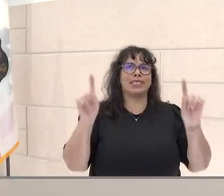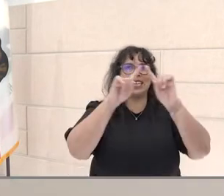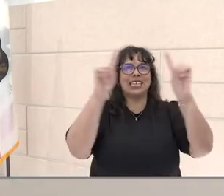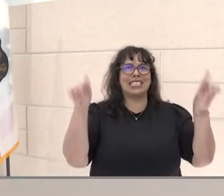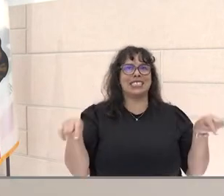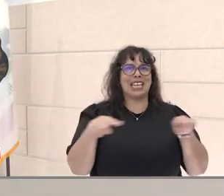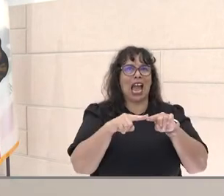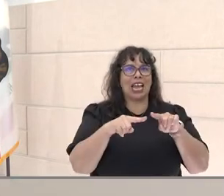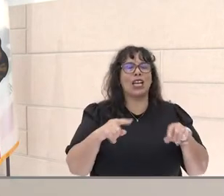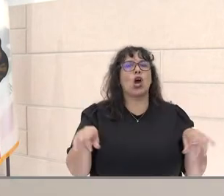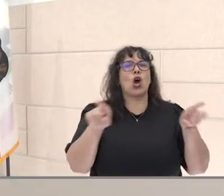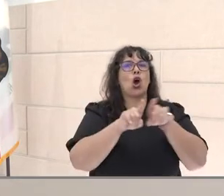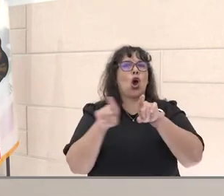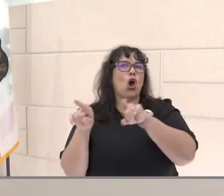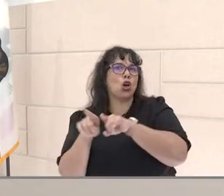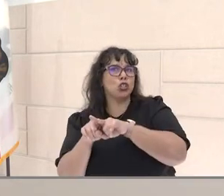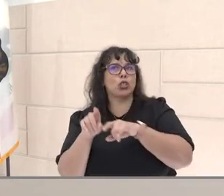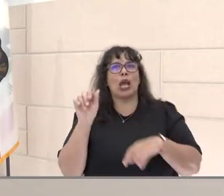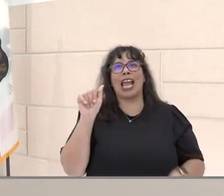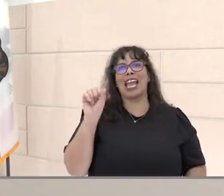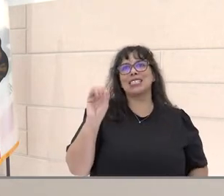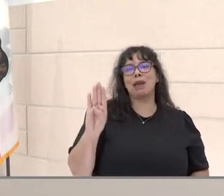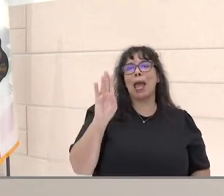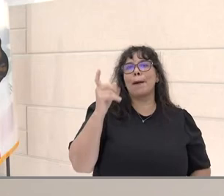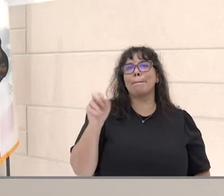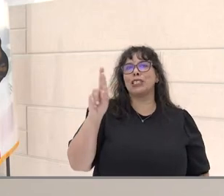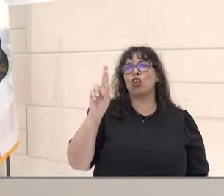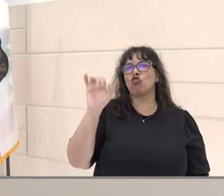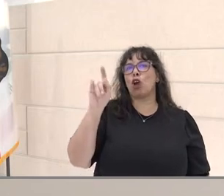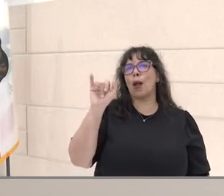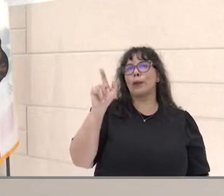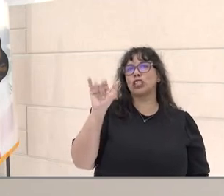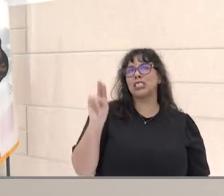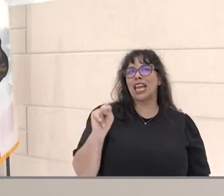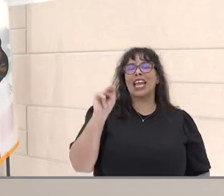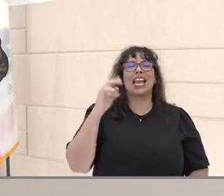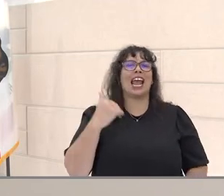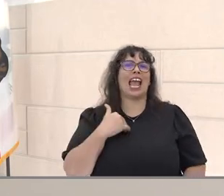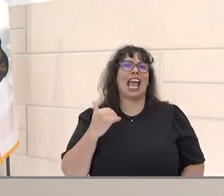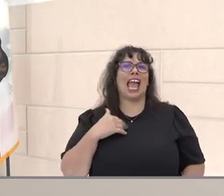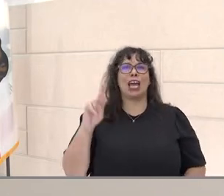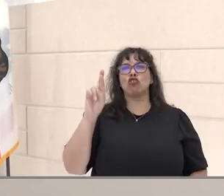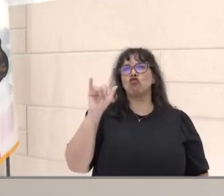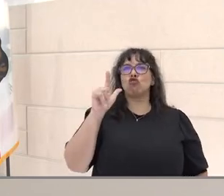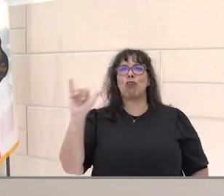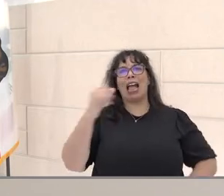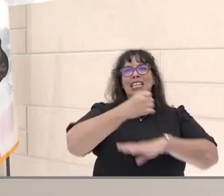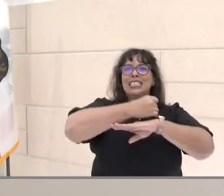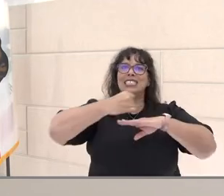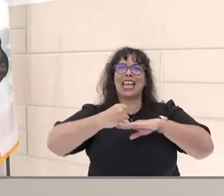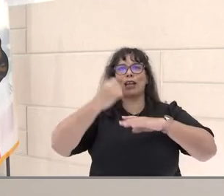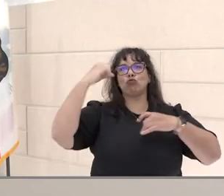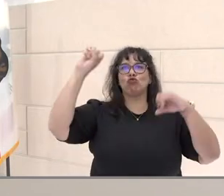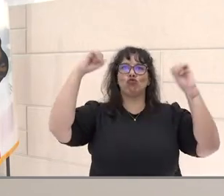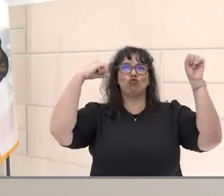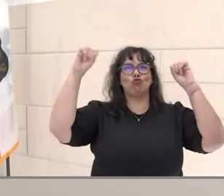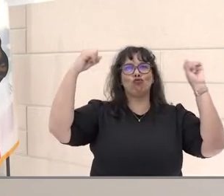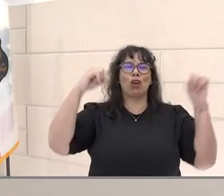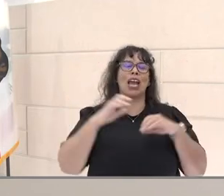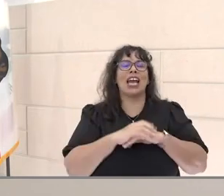กระทาบานกระทรวงถนัดคางเลือนบานปอดสลาเรียนเมลเกนนั่งเกี่ยพระสัญญาเซ็งๆสำหรับเกี่ยกาปราต